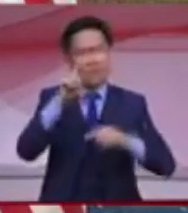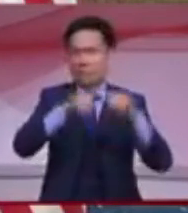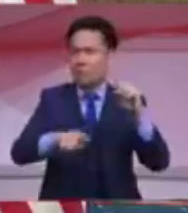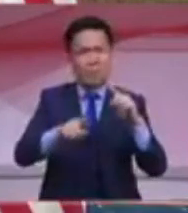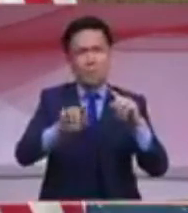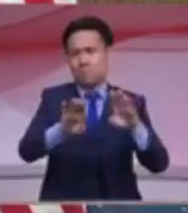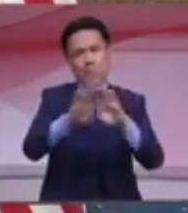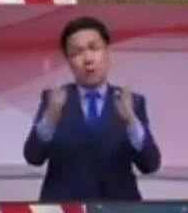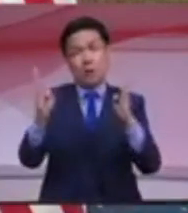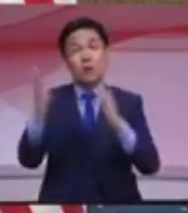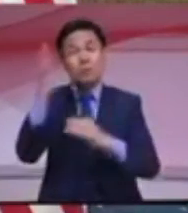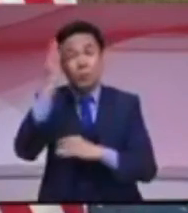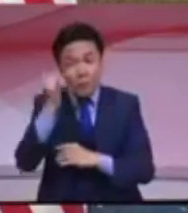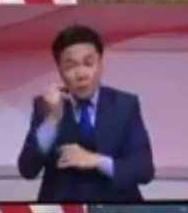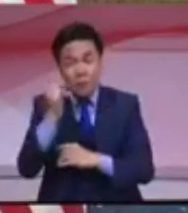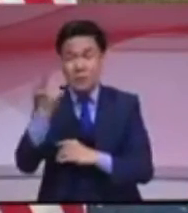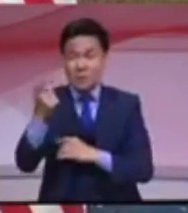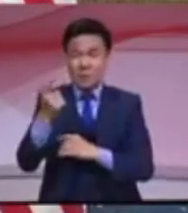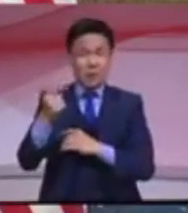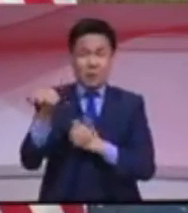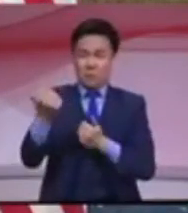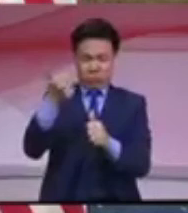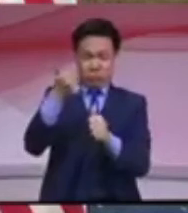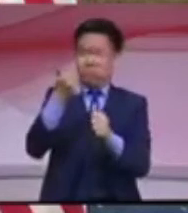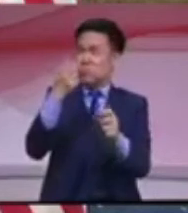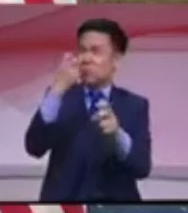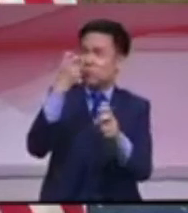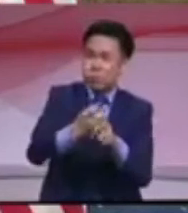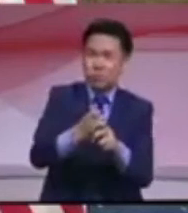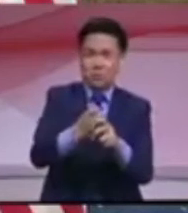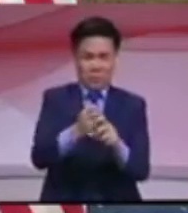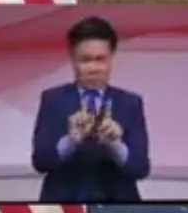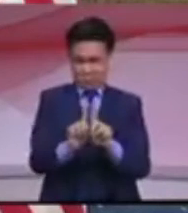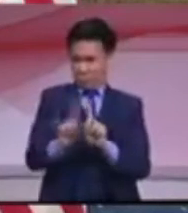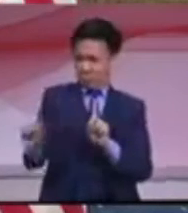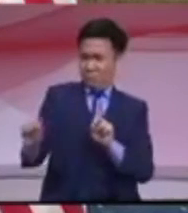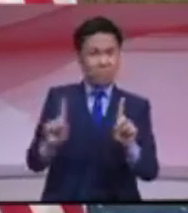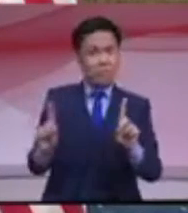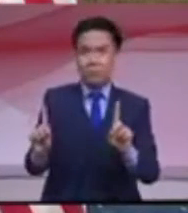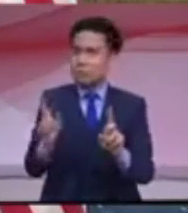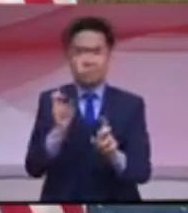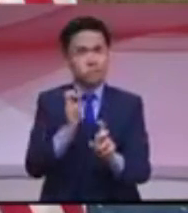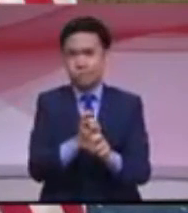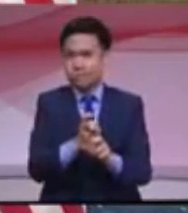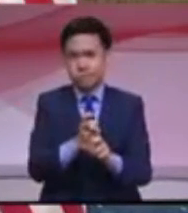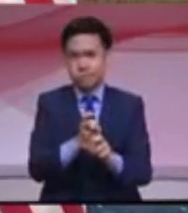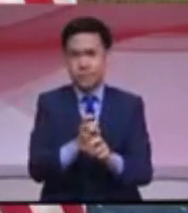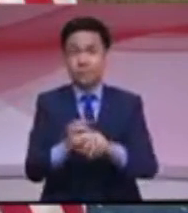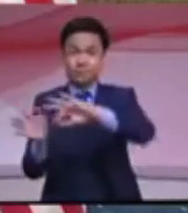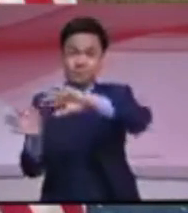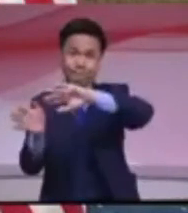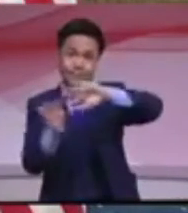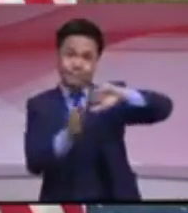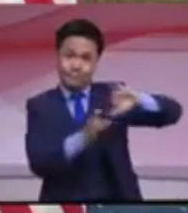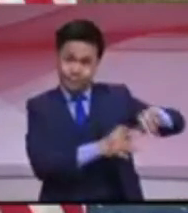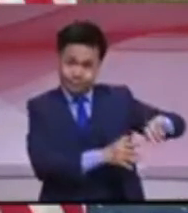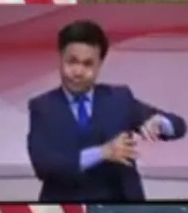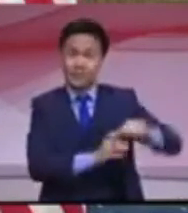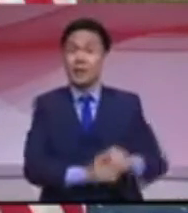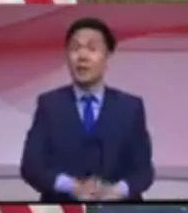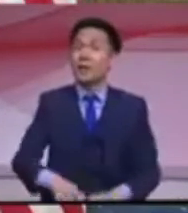norma baru agak sukar untuk diamalkan Hai the masukkan pelancong asing juga